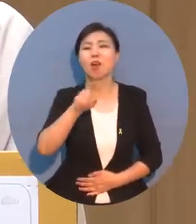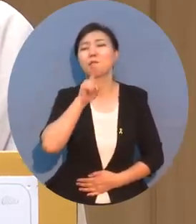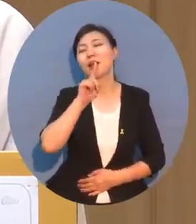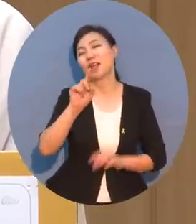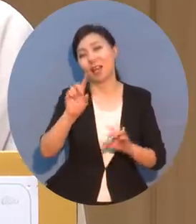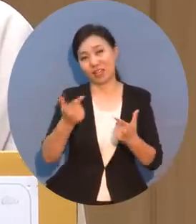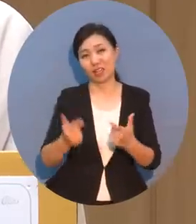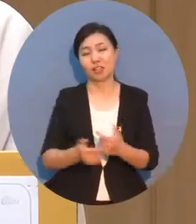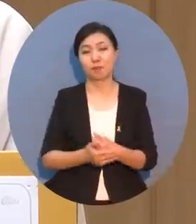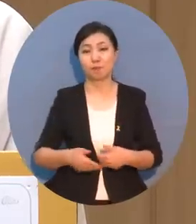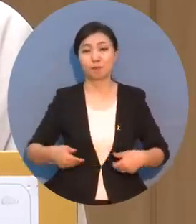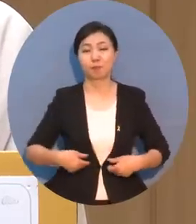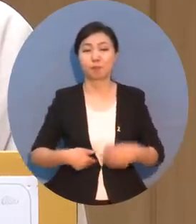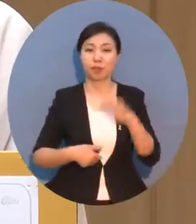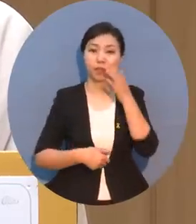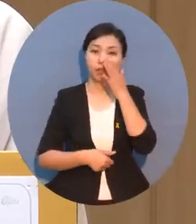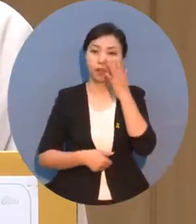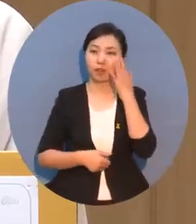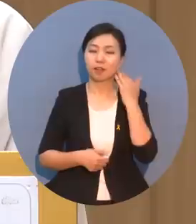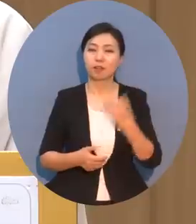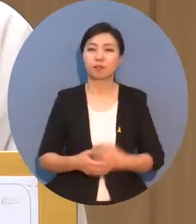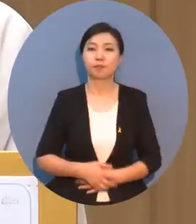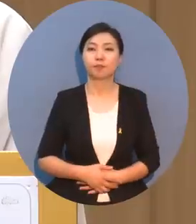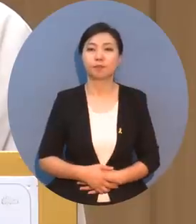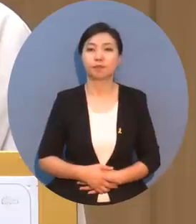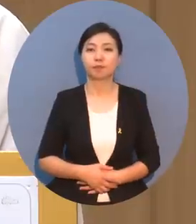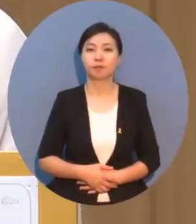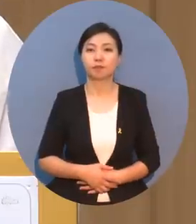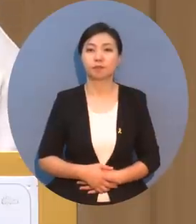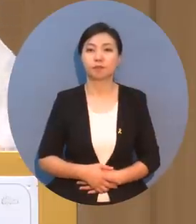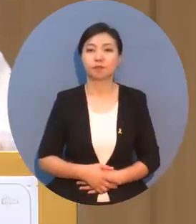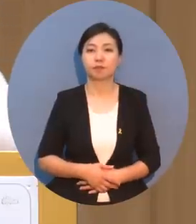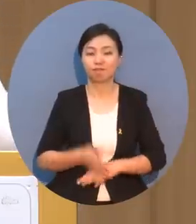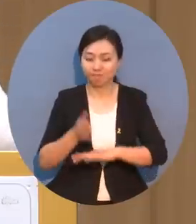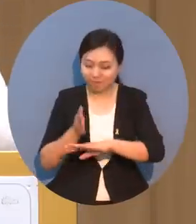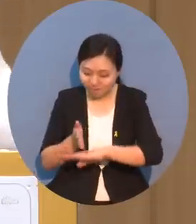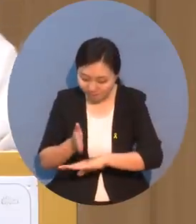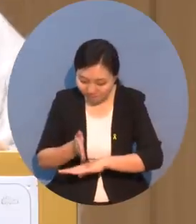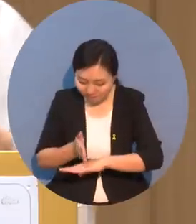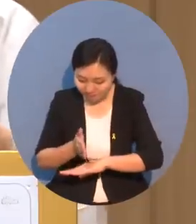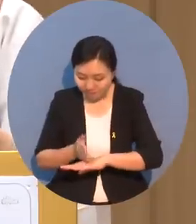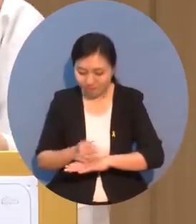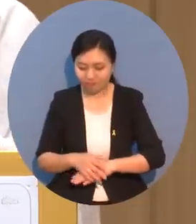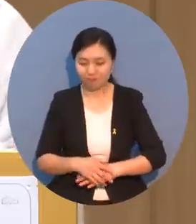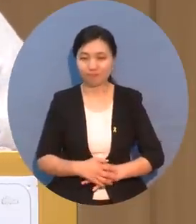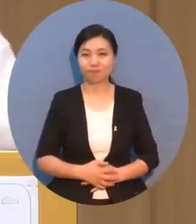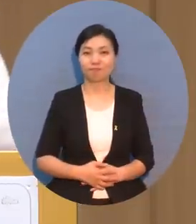이렇게 말할 건 없는 거예요. 네. 감사합니다.